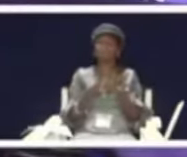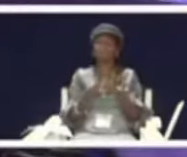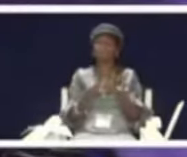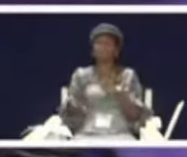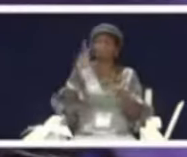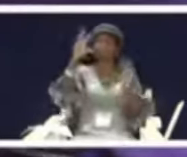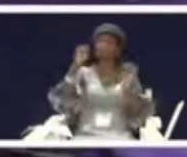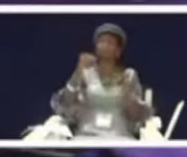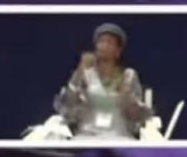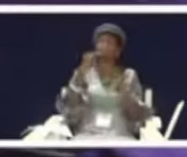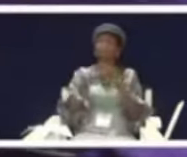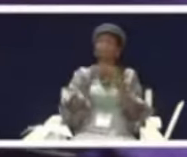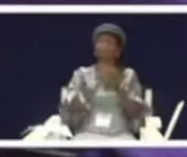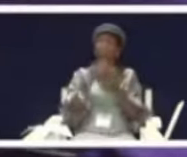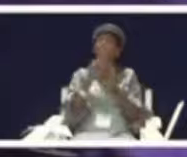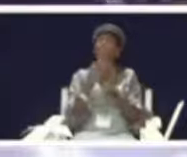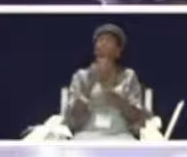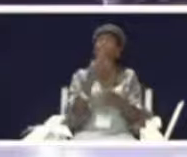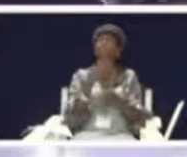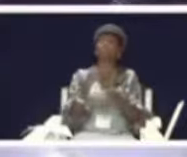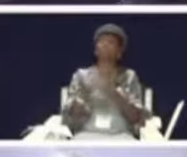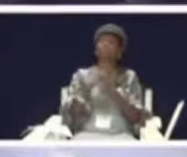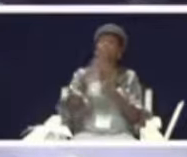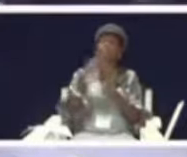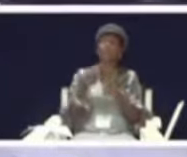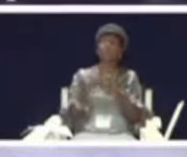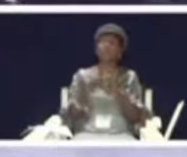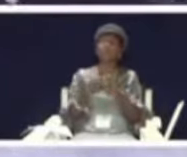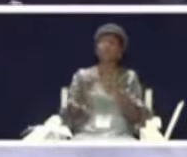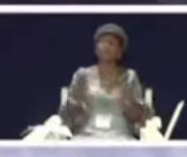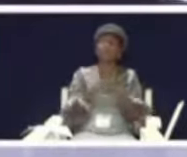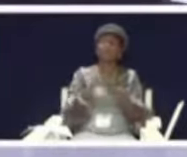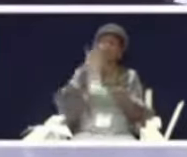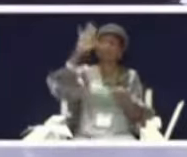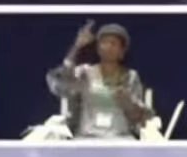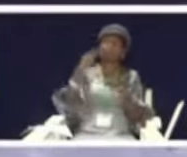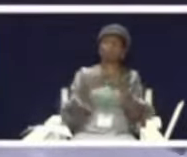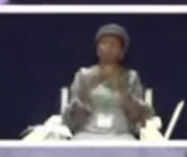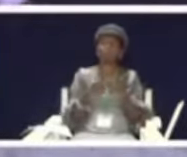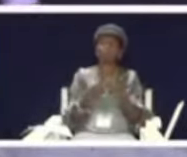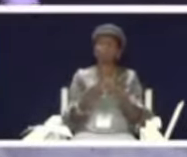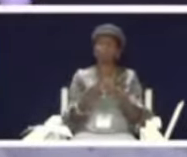Kò sọ́rúkọ tó dùn lẹ́nu bí orúkọ rẹ̀.